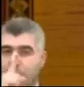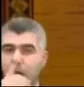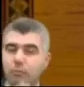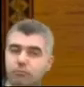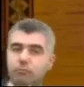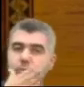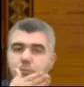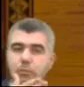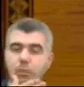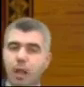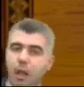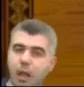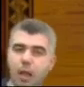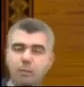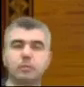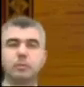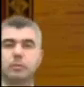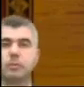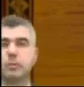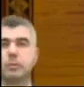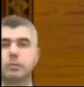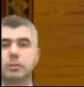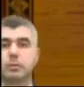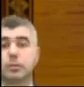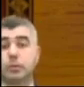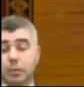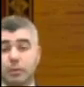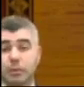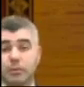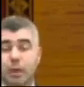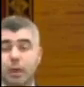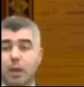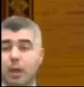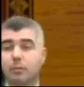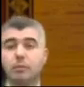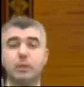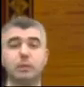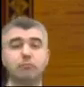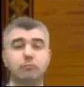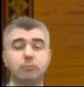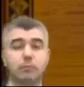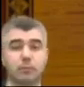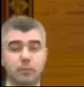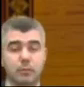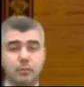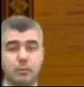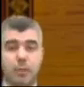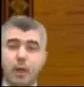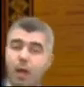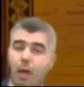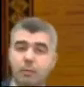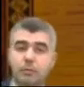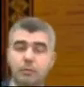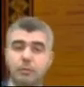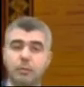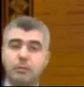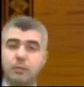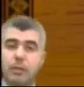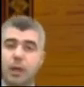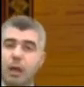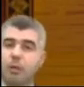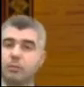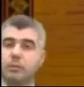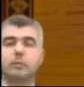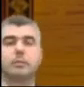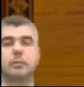لبلدينا بالتقدم بتصميم في هذا القرن غير اليقينية،